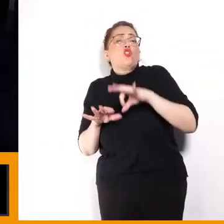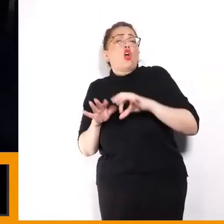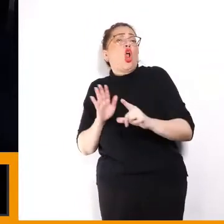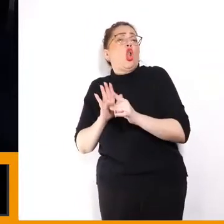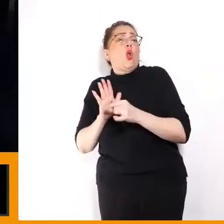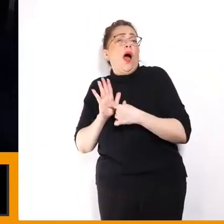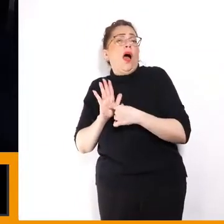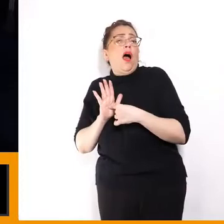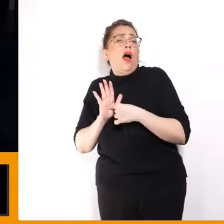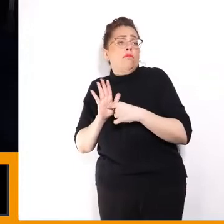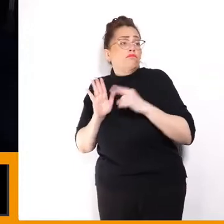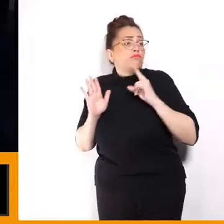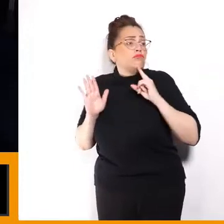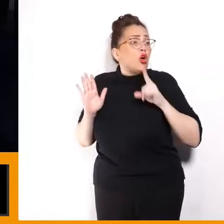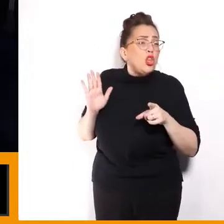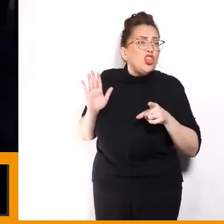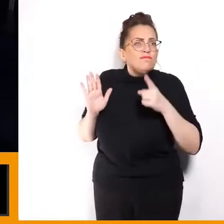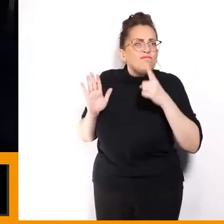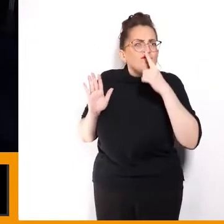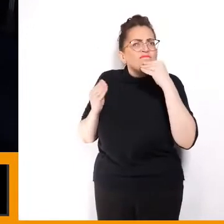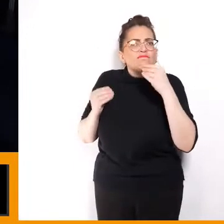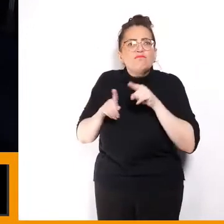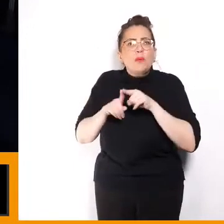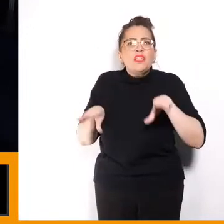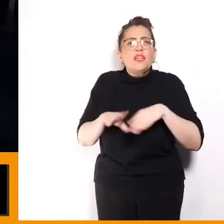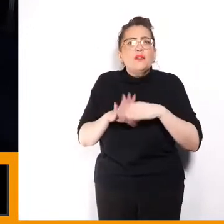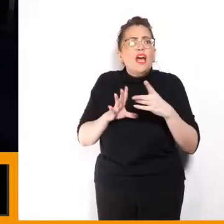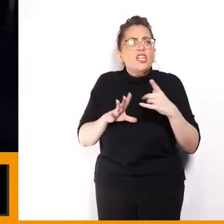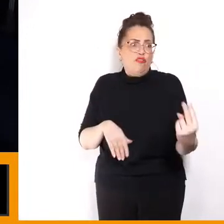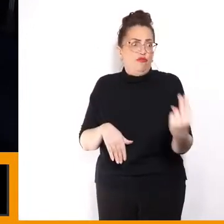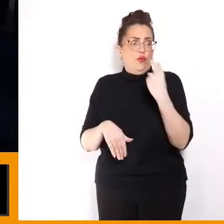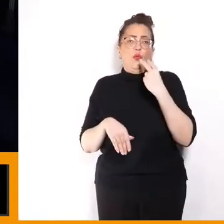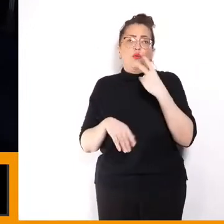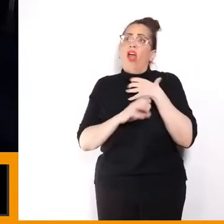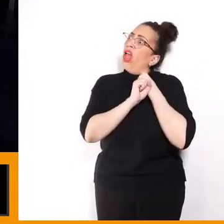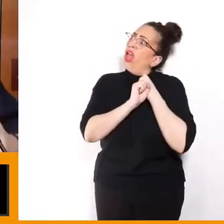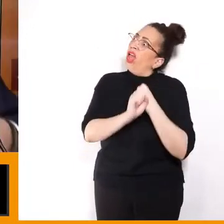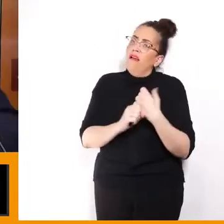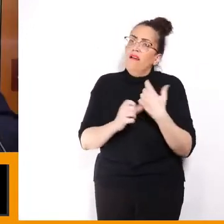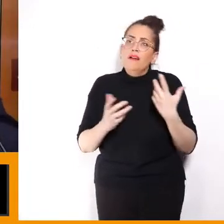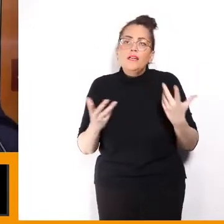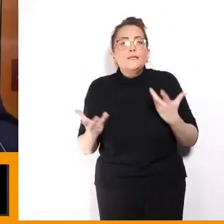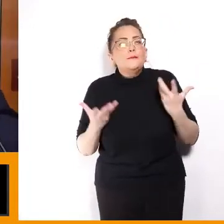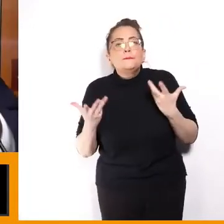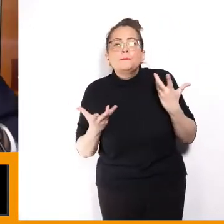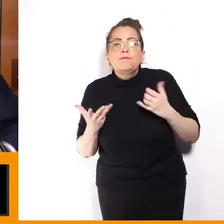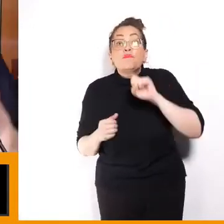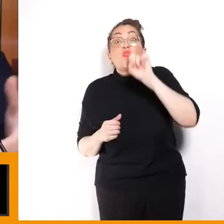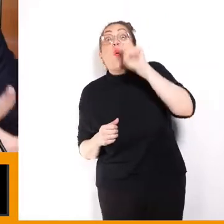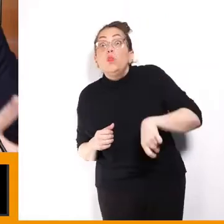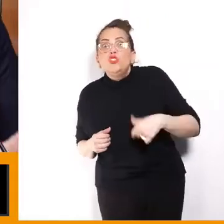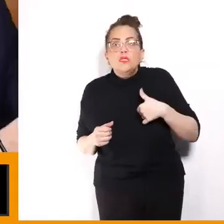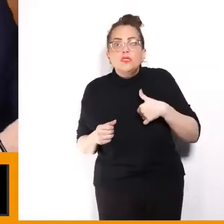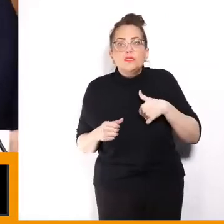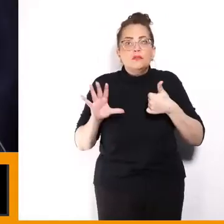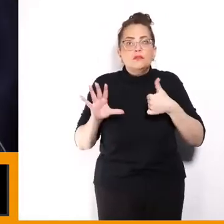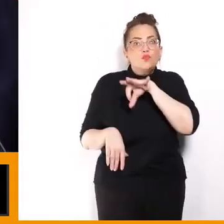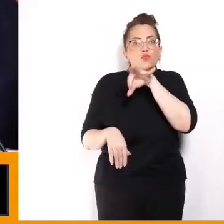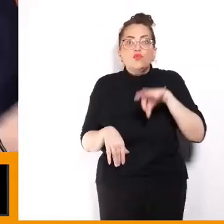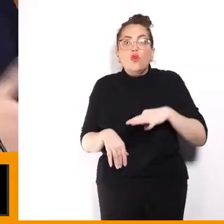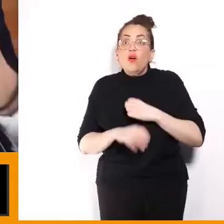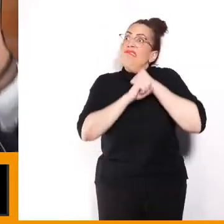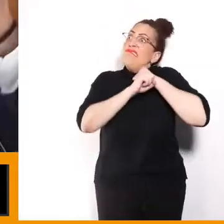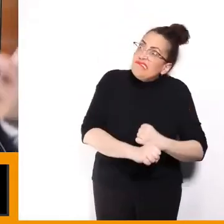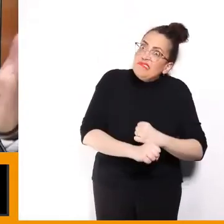souvent comme étant la contrainte. Voilà, vous avez l'obligation, la contrainte d'employer 6% de personnes en situation de